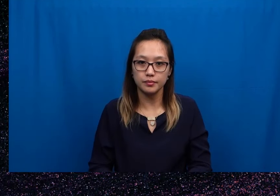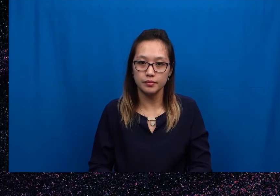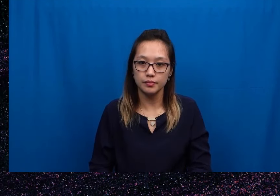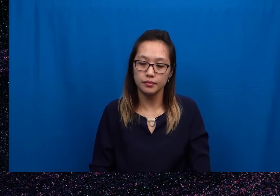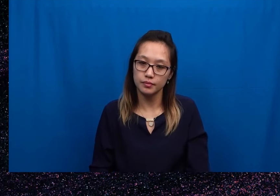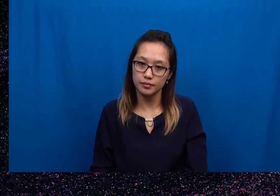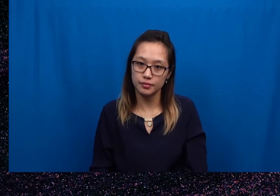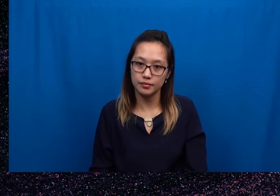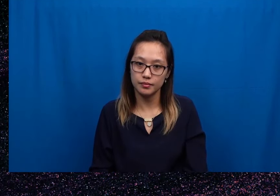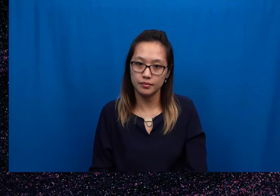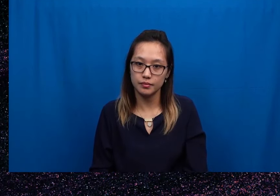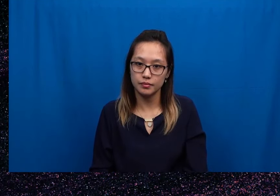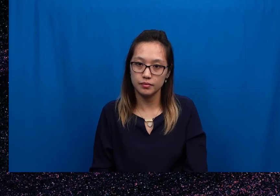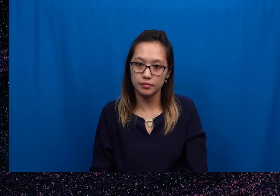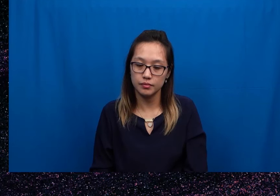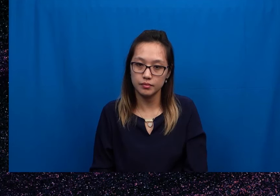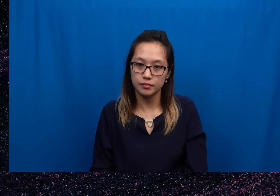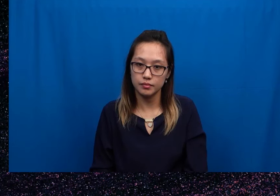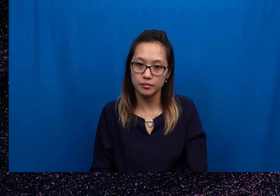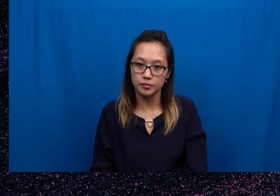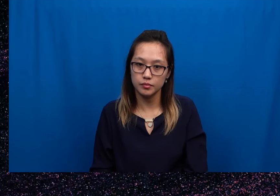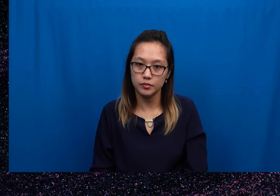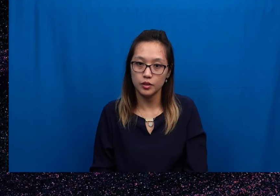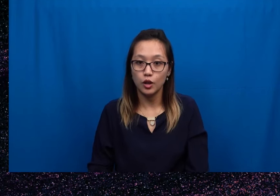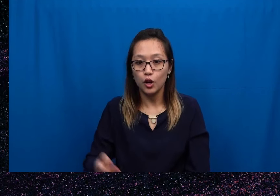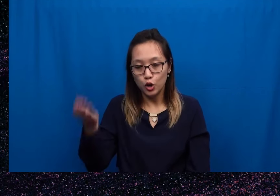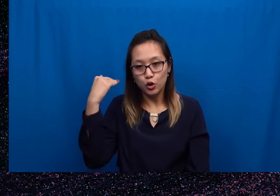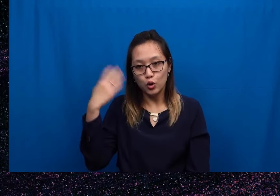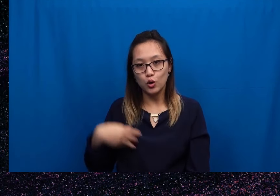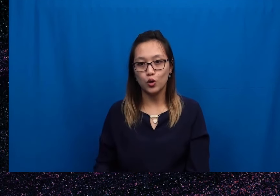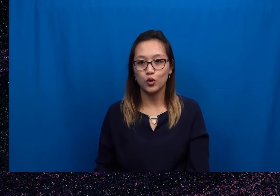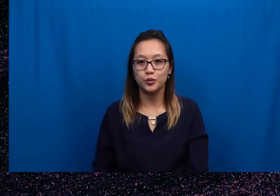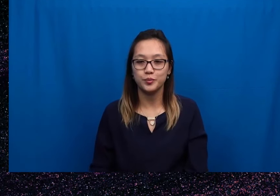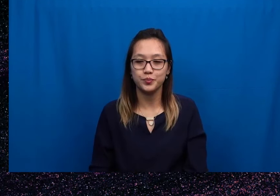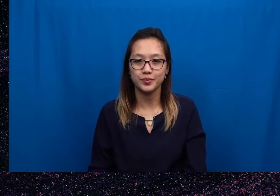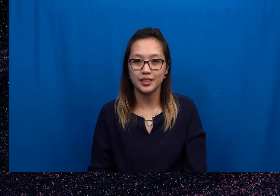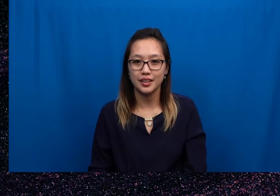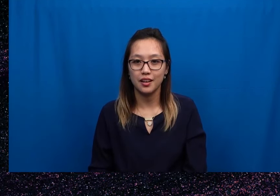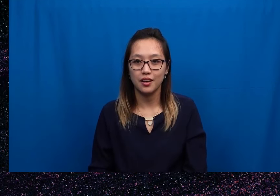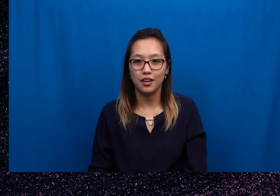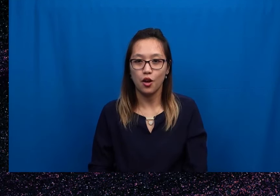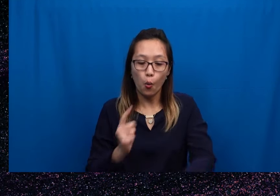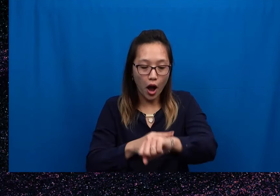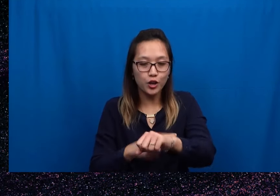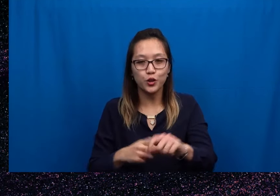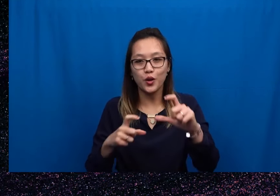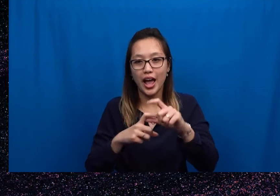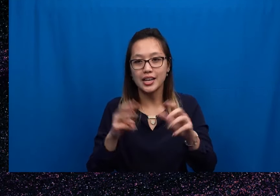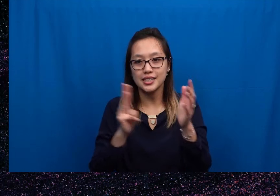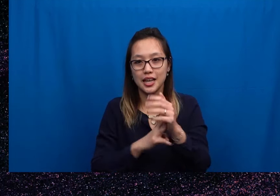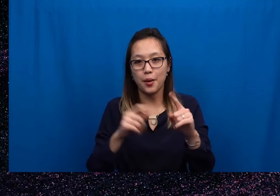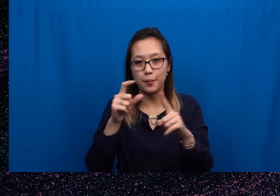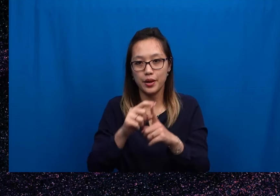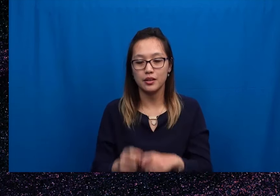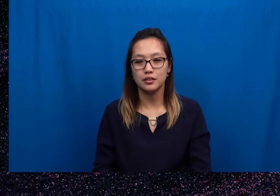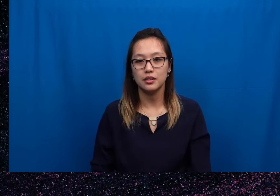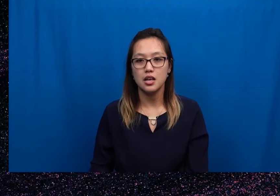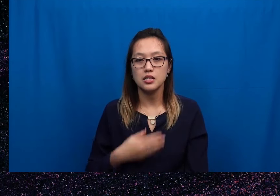saudara, di usia yang masih remaja itu, belum lulus SMP, saya sudah kecanduan